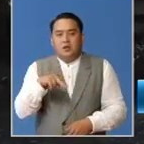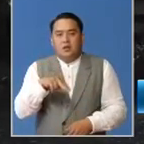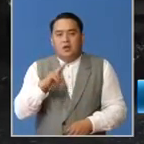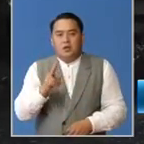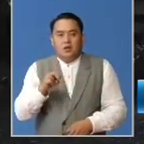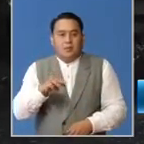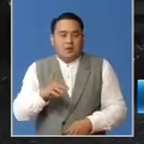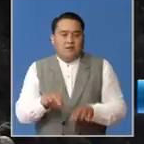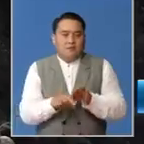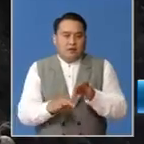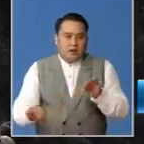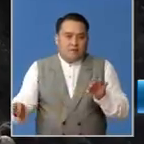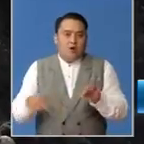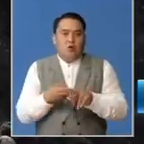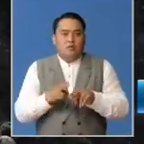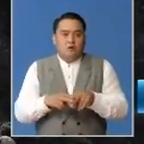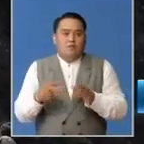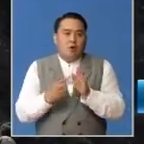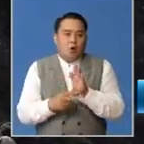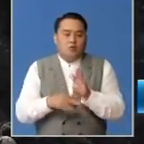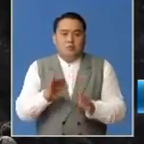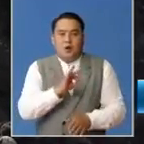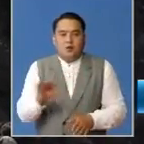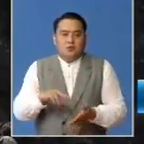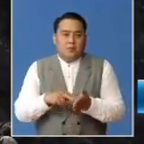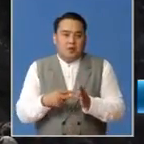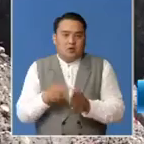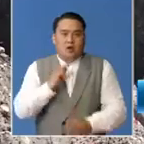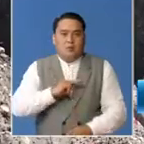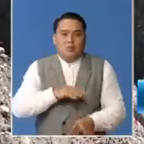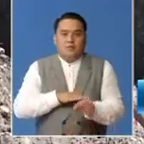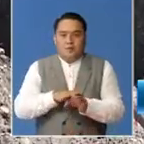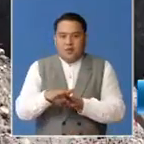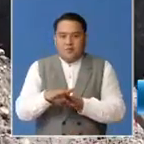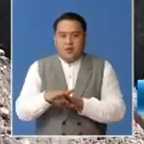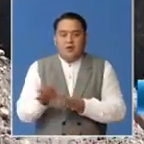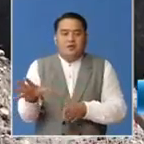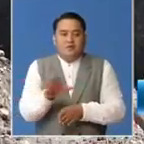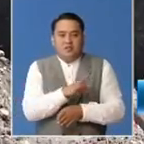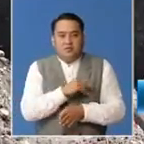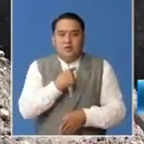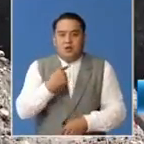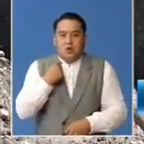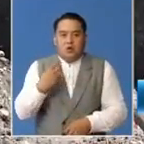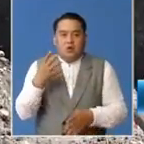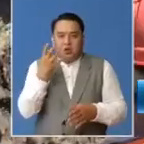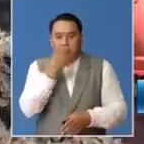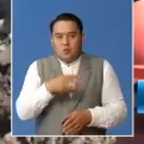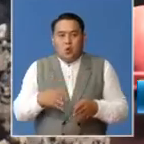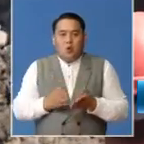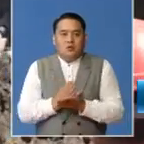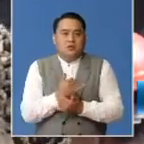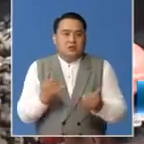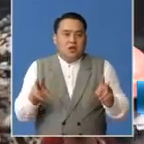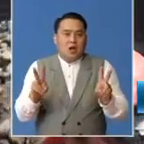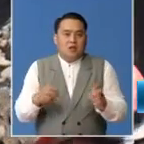тепловых сетей. В целом около 80% всех запланированных работ выполнено. Всего на балансе Талдыкурган теплосервиса